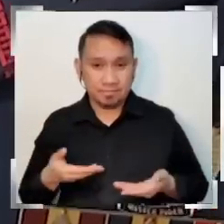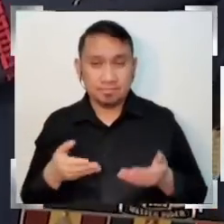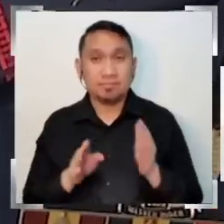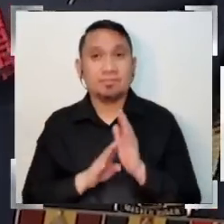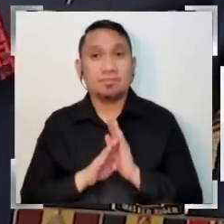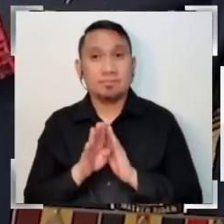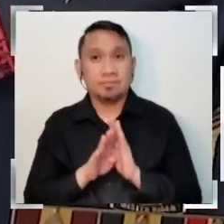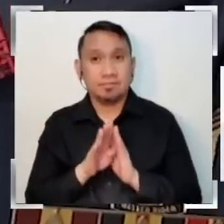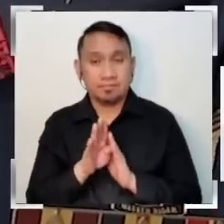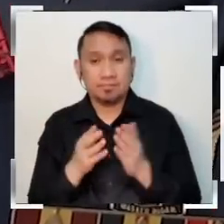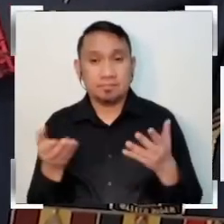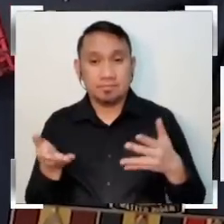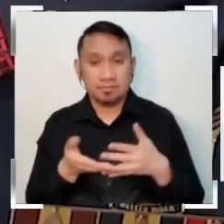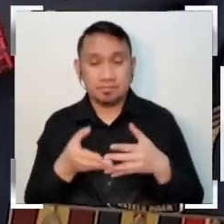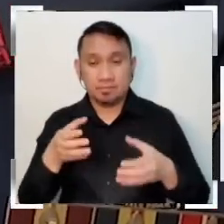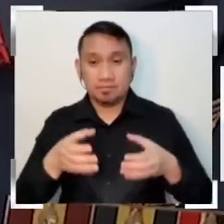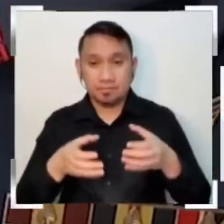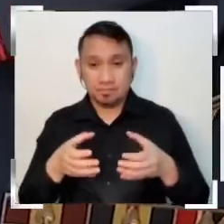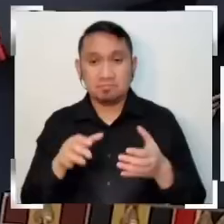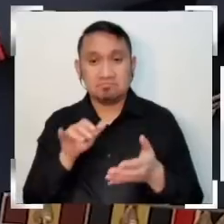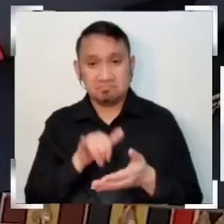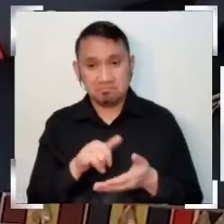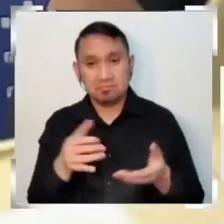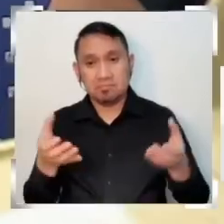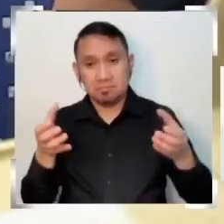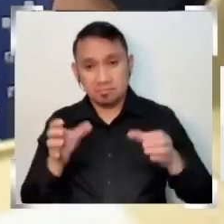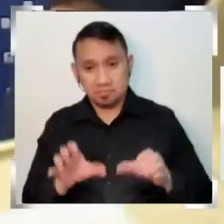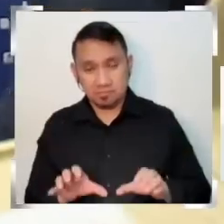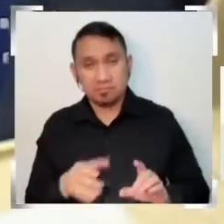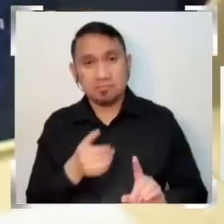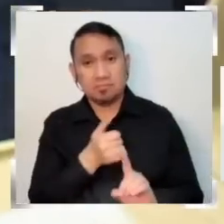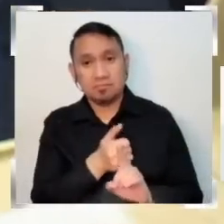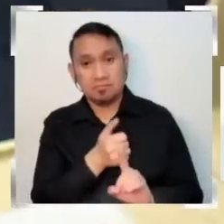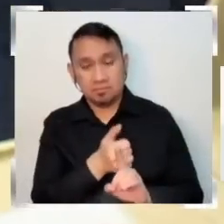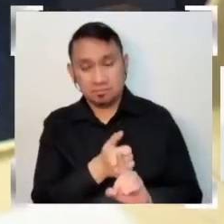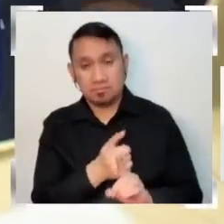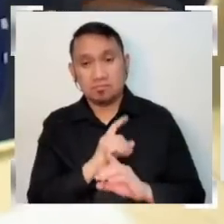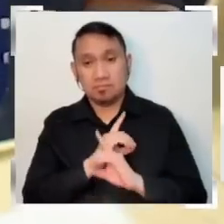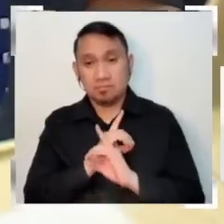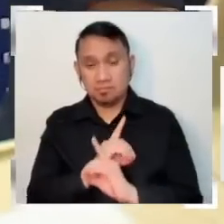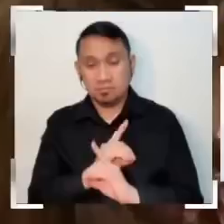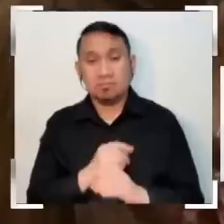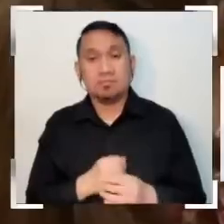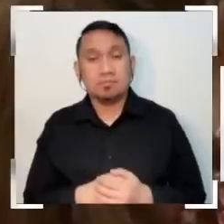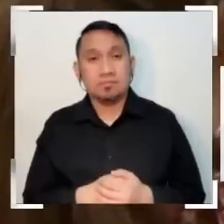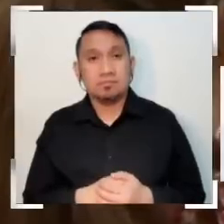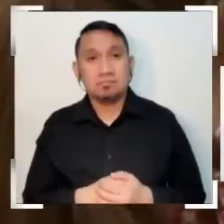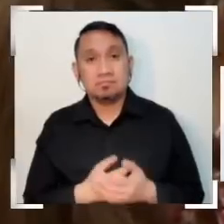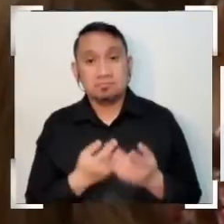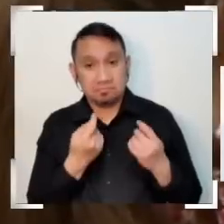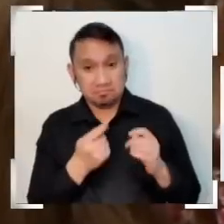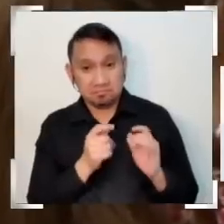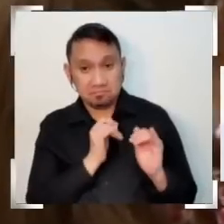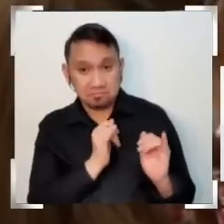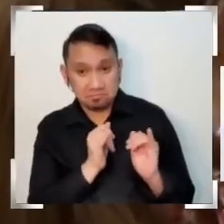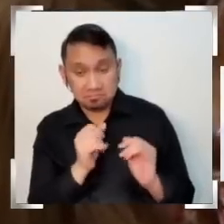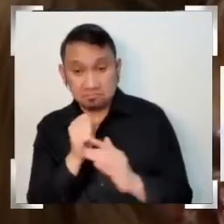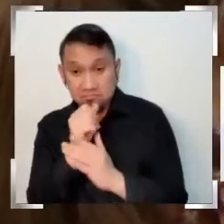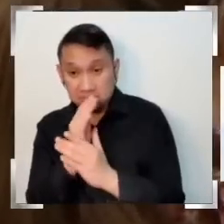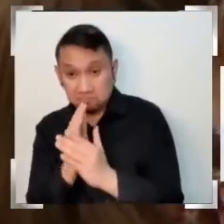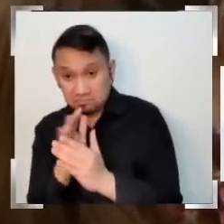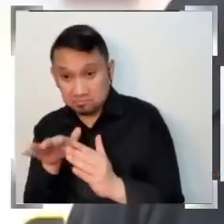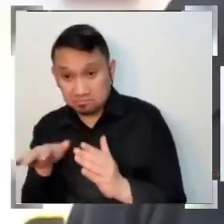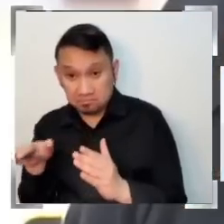kaso, pagkakataon daw ito para depensahan ang kanyang sarili. Sinusubukan pa namin kunin ang panig ng ilan pang nireklamo. Para sa